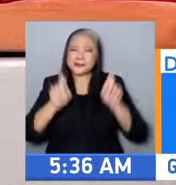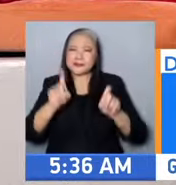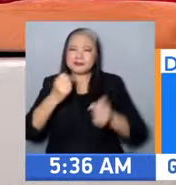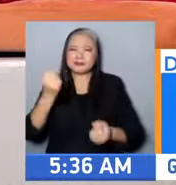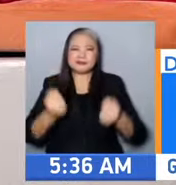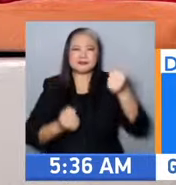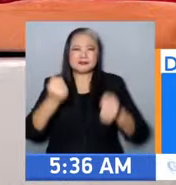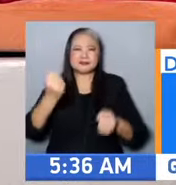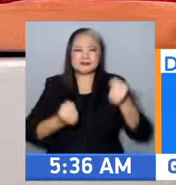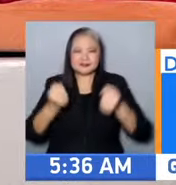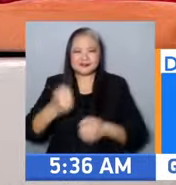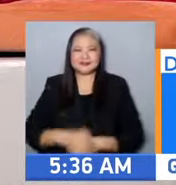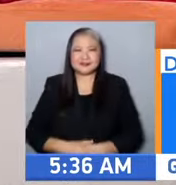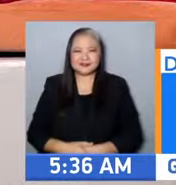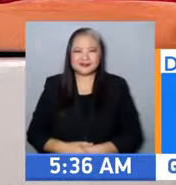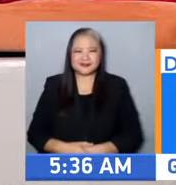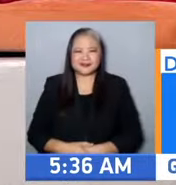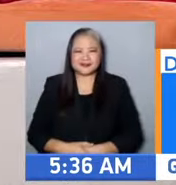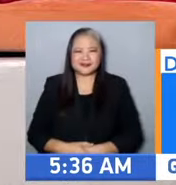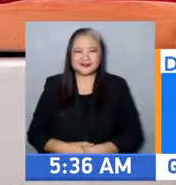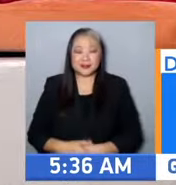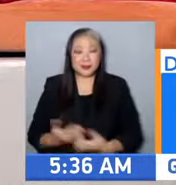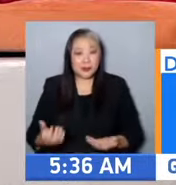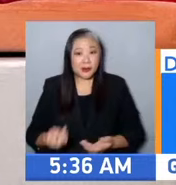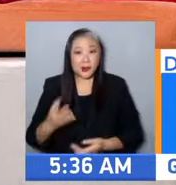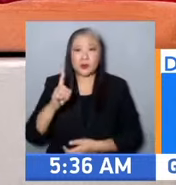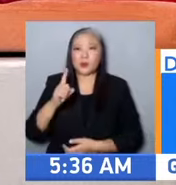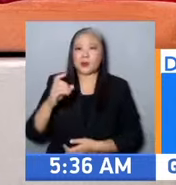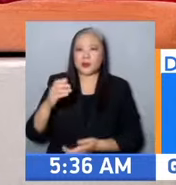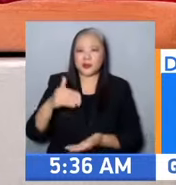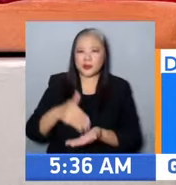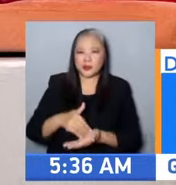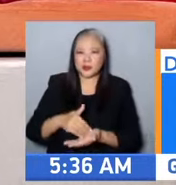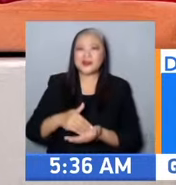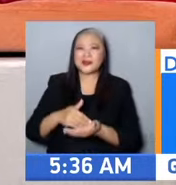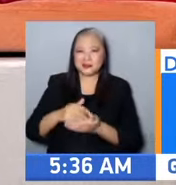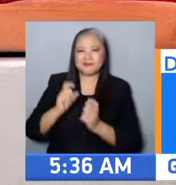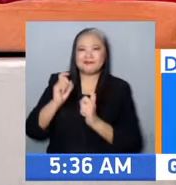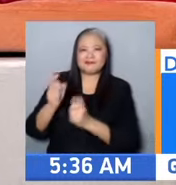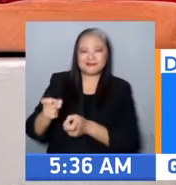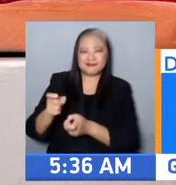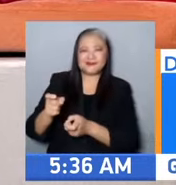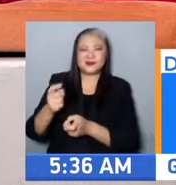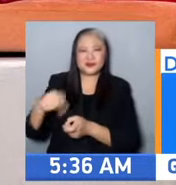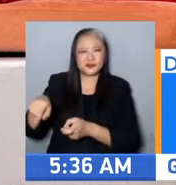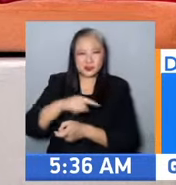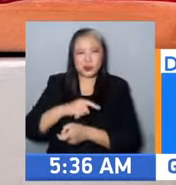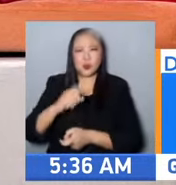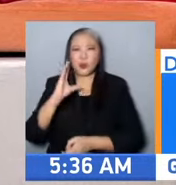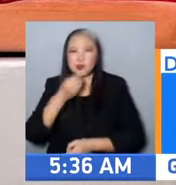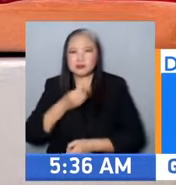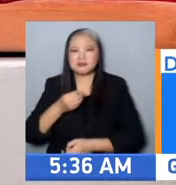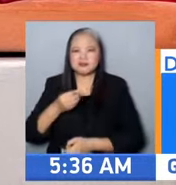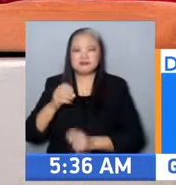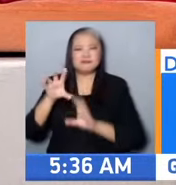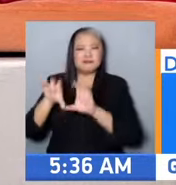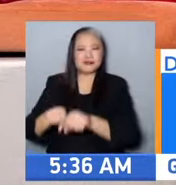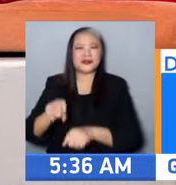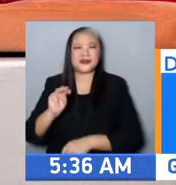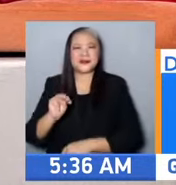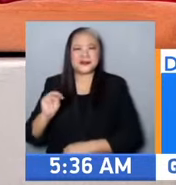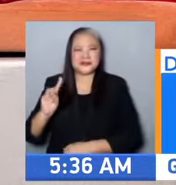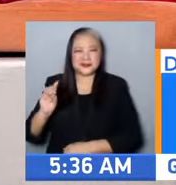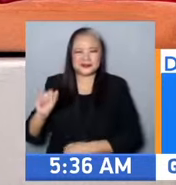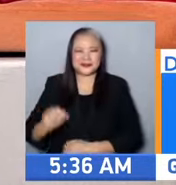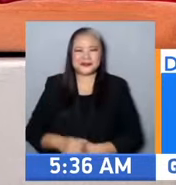Natsempo. 100,000 ha? Ang bibigay niya sa mga... Doon sa Opo ng Opo, si ano? Si Gabgo.